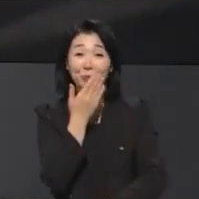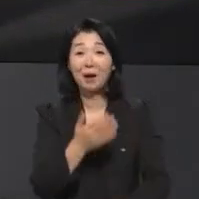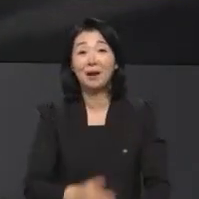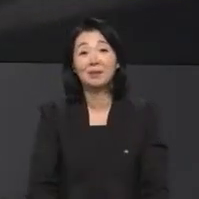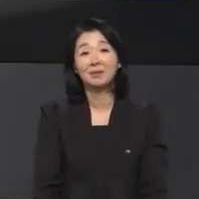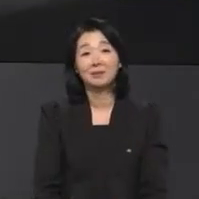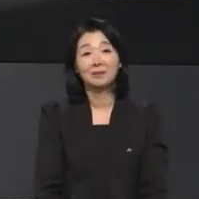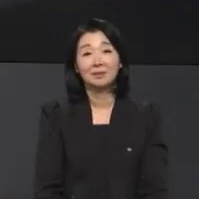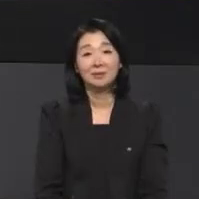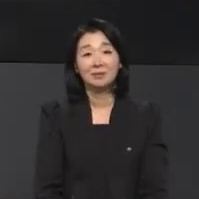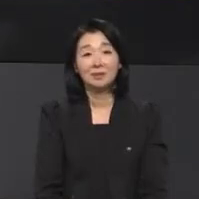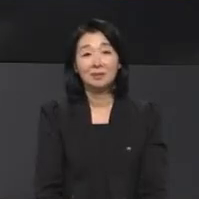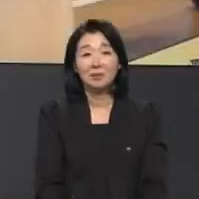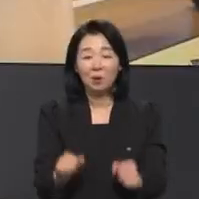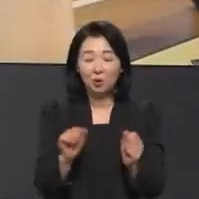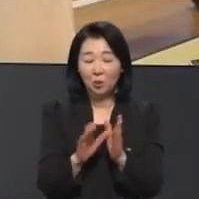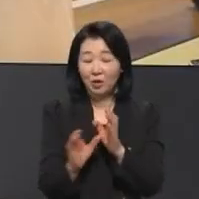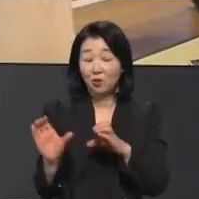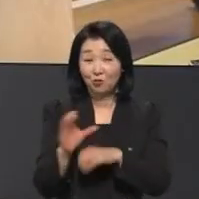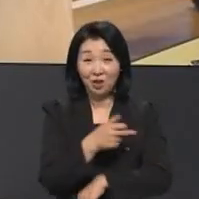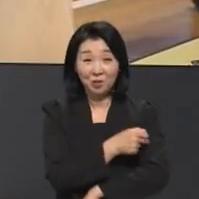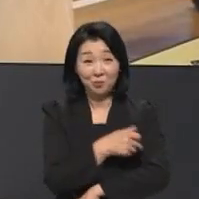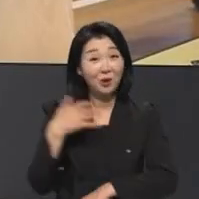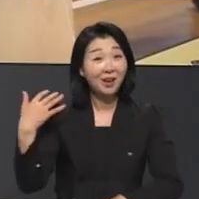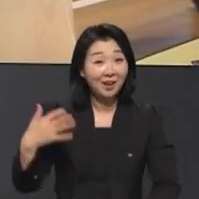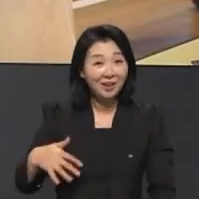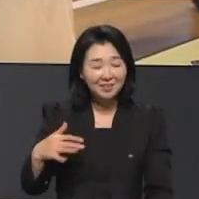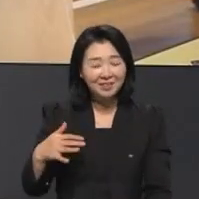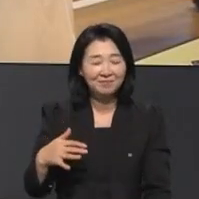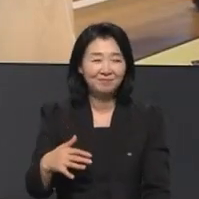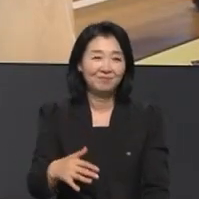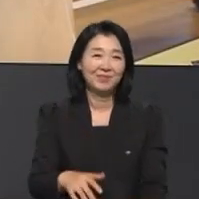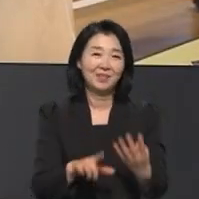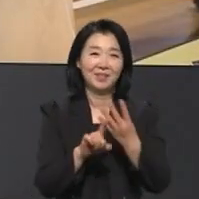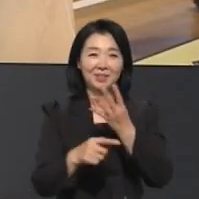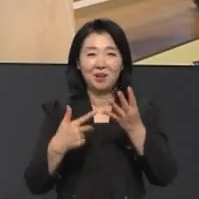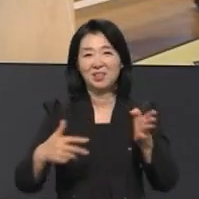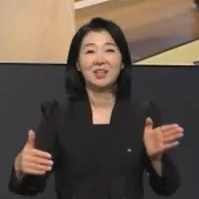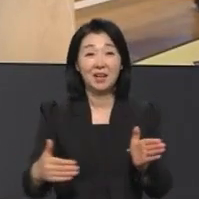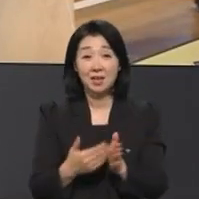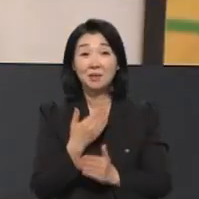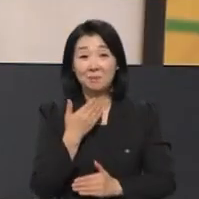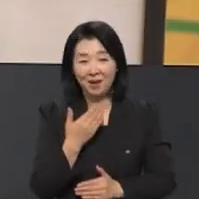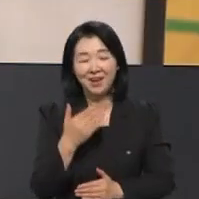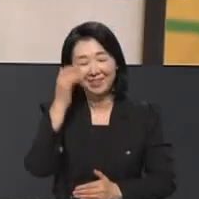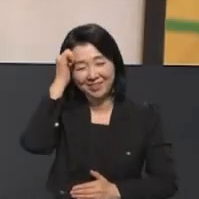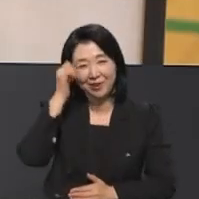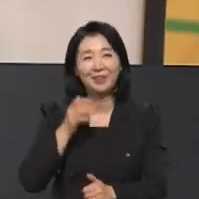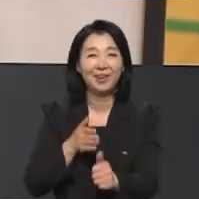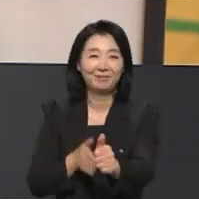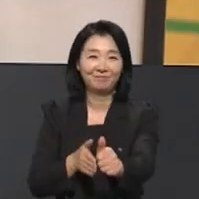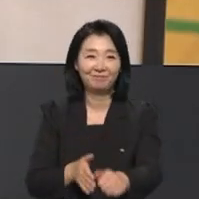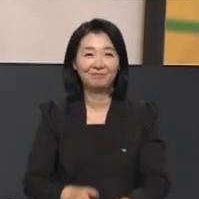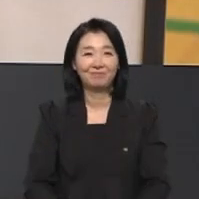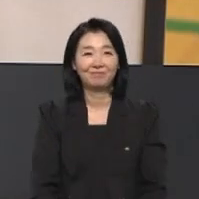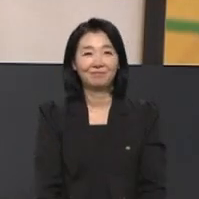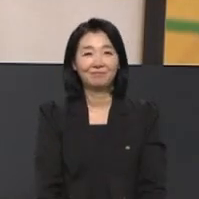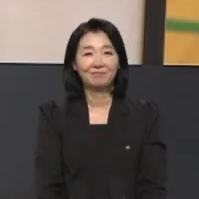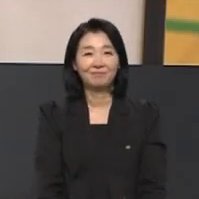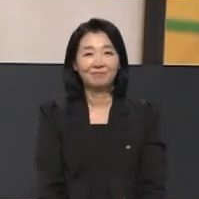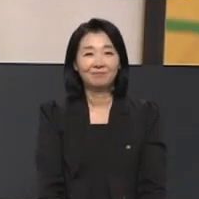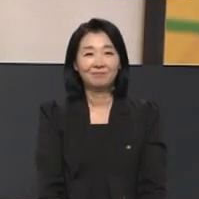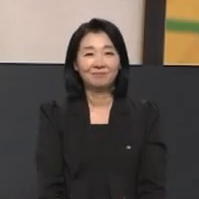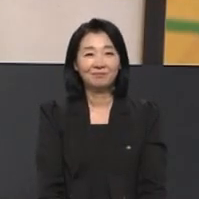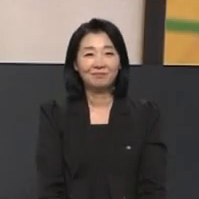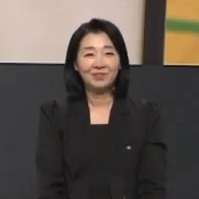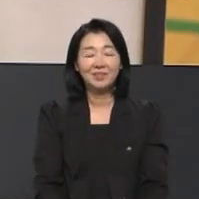그리고 또 이번 동절기 추가 접종을 안 하신 분들은 다음 달 7일까지만 진행한다고 하니까요. 기억해 두시면 좋겠습니다. 그렇다고